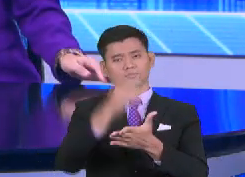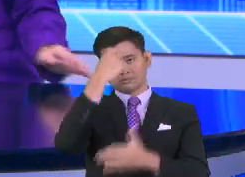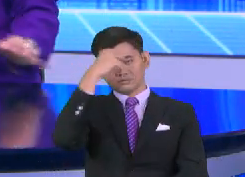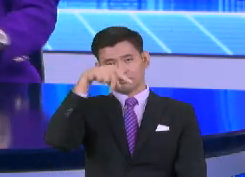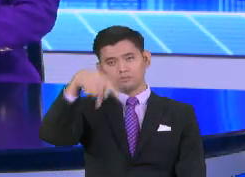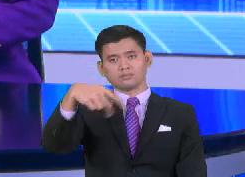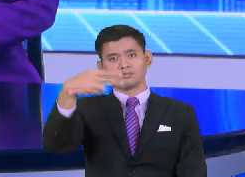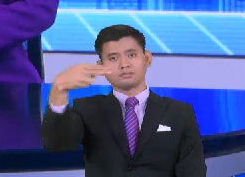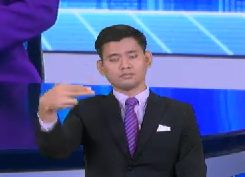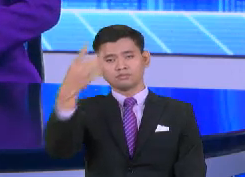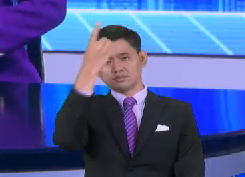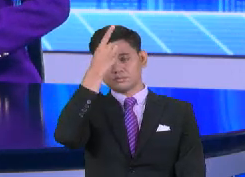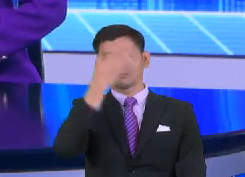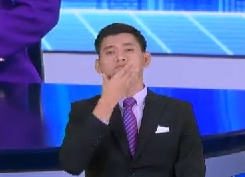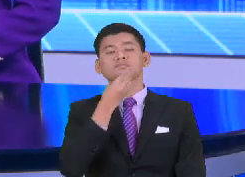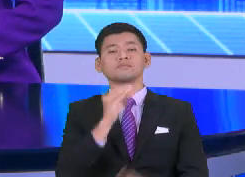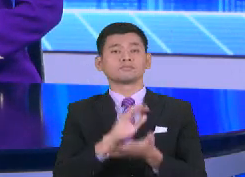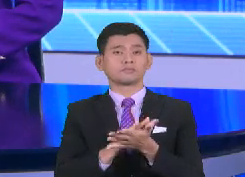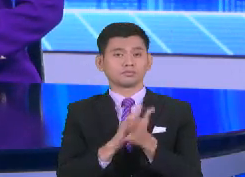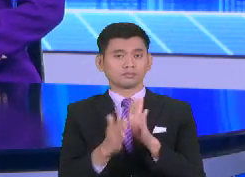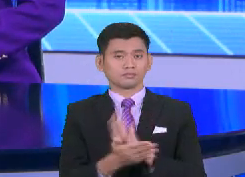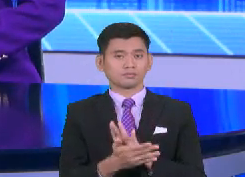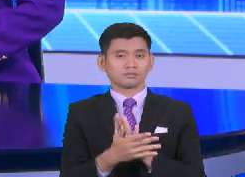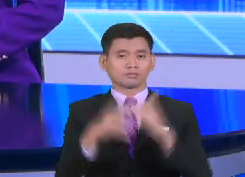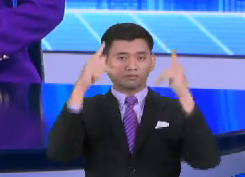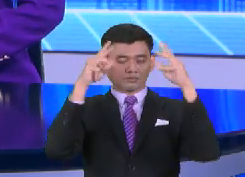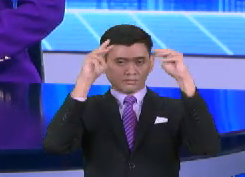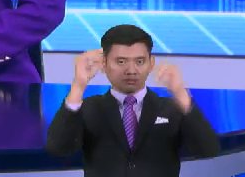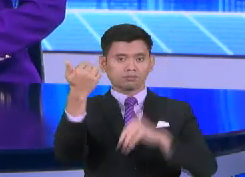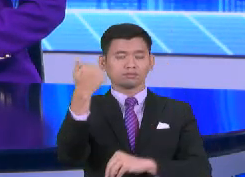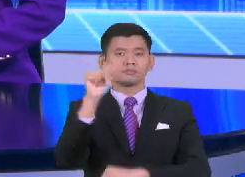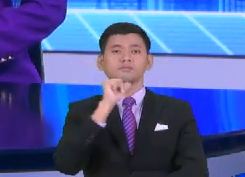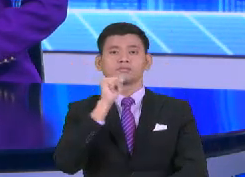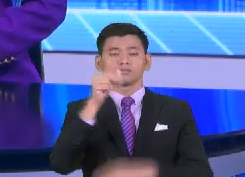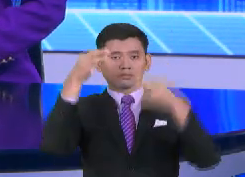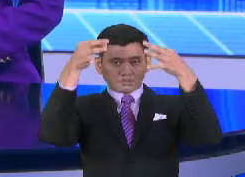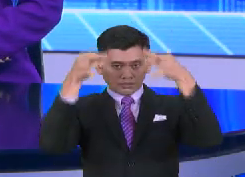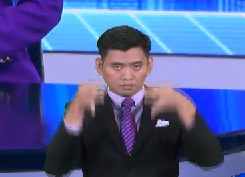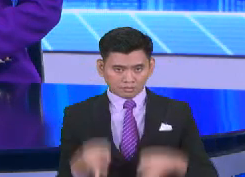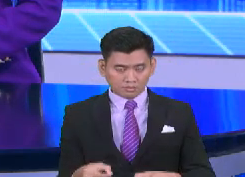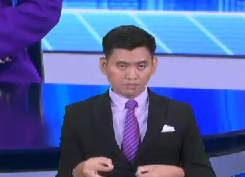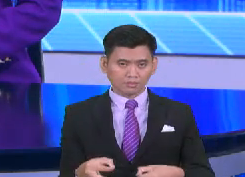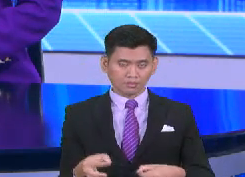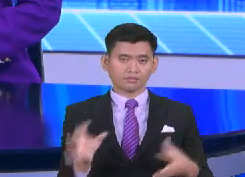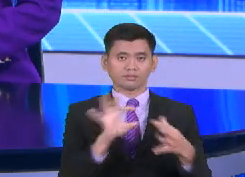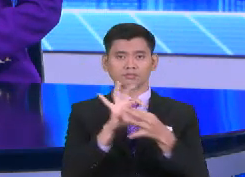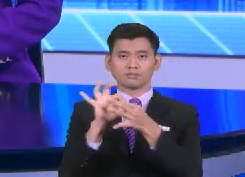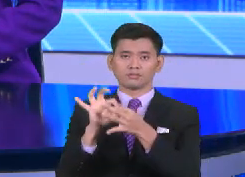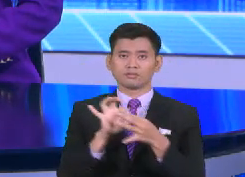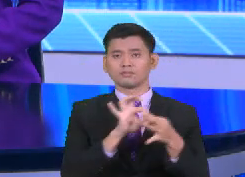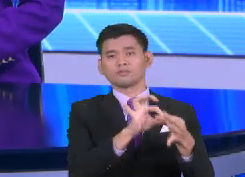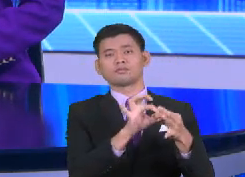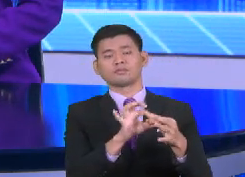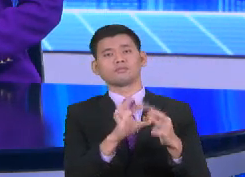Harapan PH, Datuk Seri Anwar Ibrahim sebagai Perdana Menteri ke-10 bukan keputusan yang dibuat secara konsensus dalam